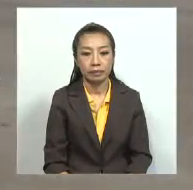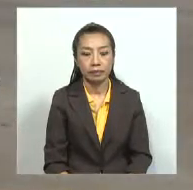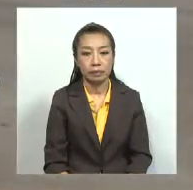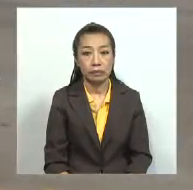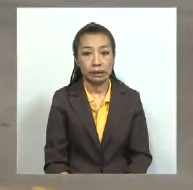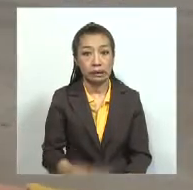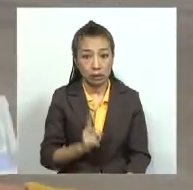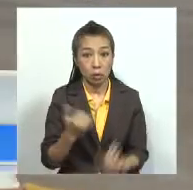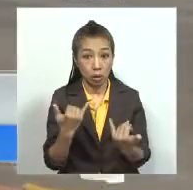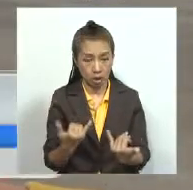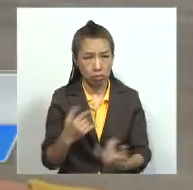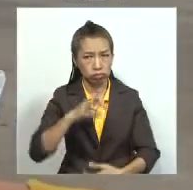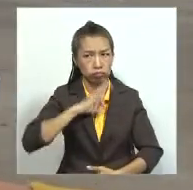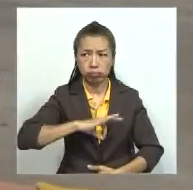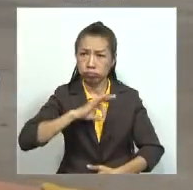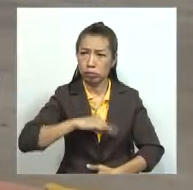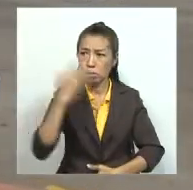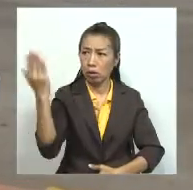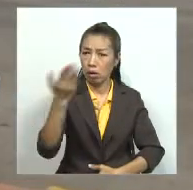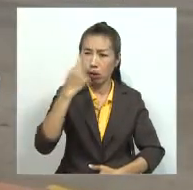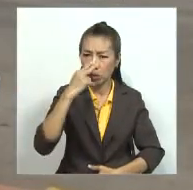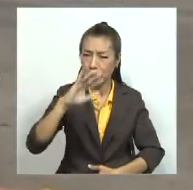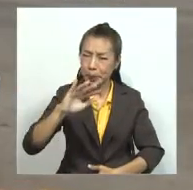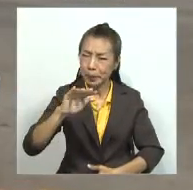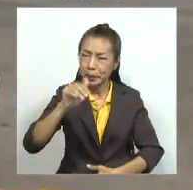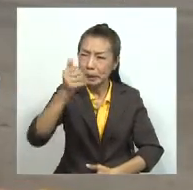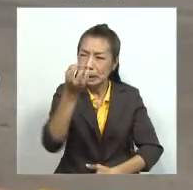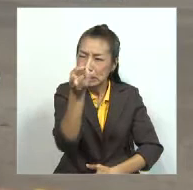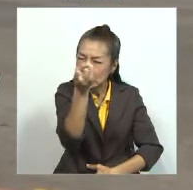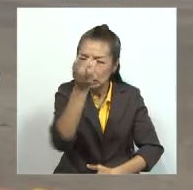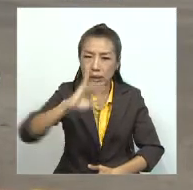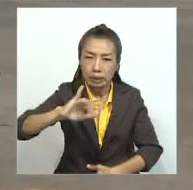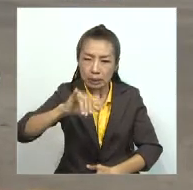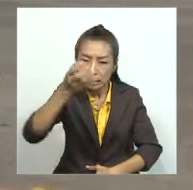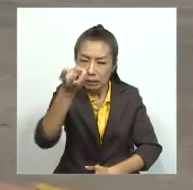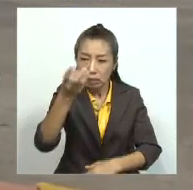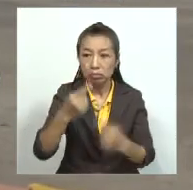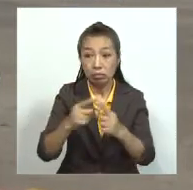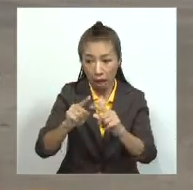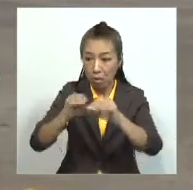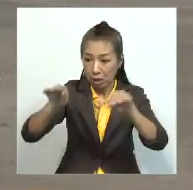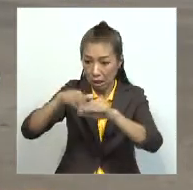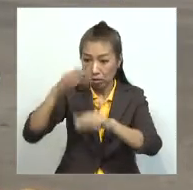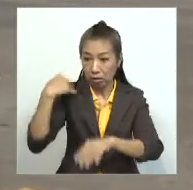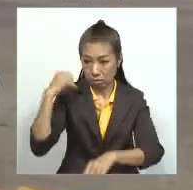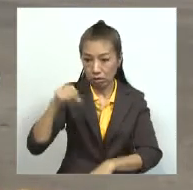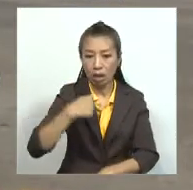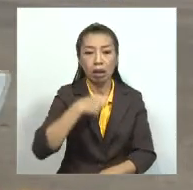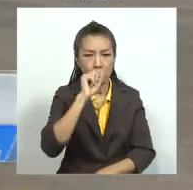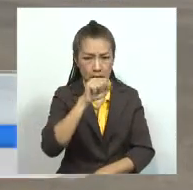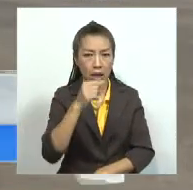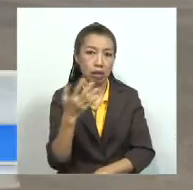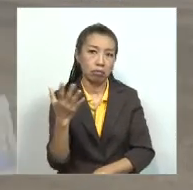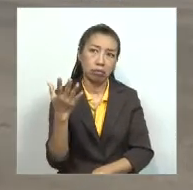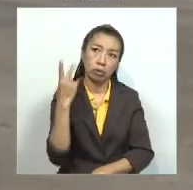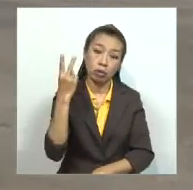ก็วันนี้รู้สึกว่าดีขึ้นมานิดนึงประมาณนิดนึง มันก็ยังคงเกินค่ามาตรฐาน ใช่ 2-3 วันก่อน